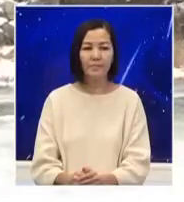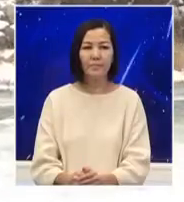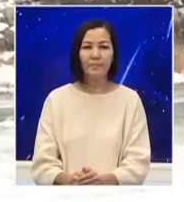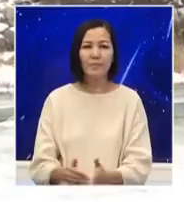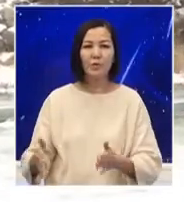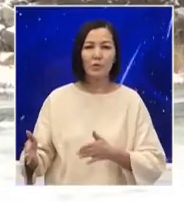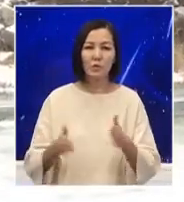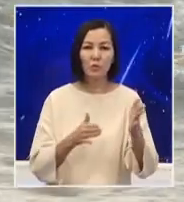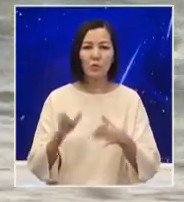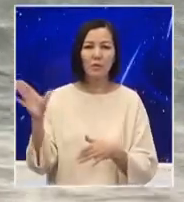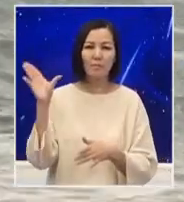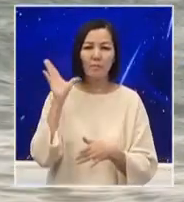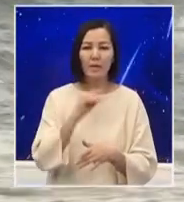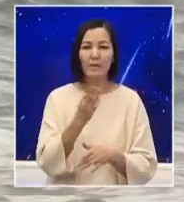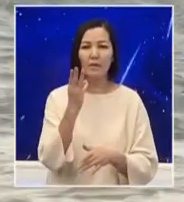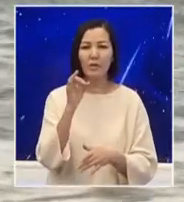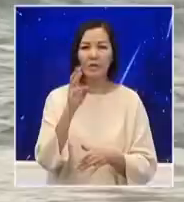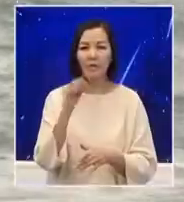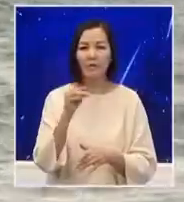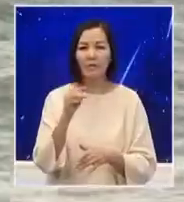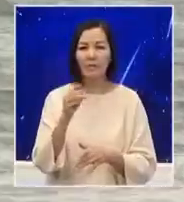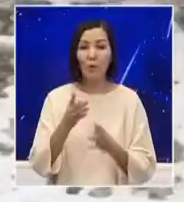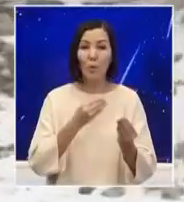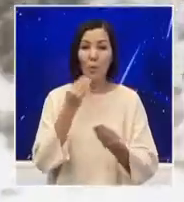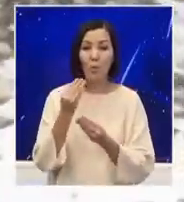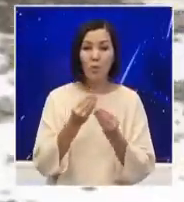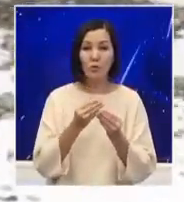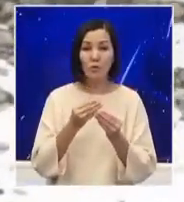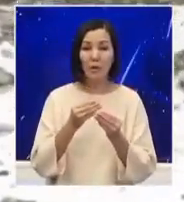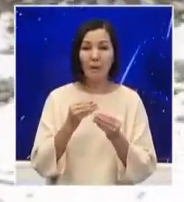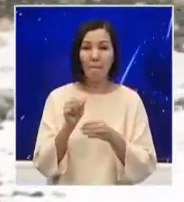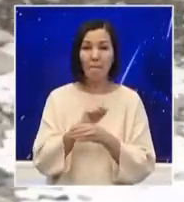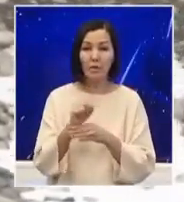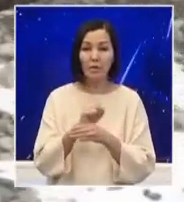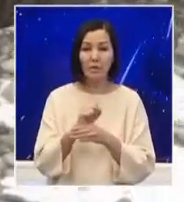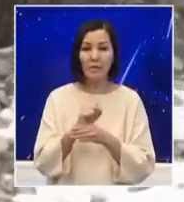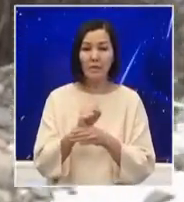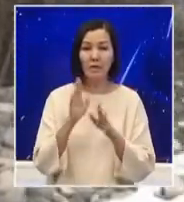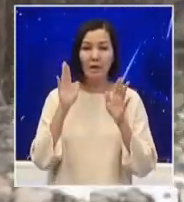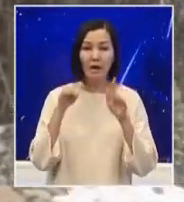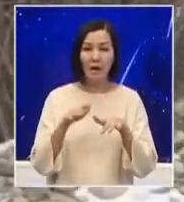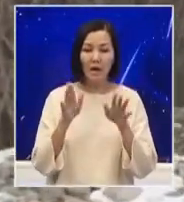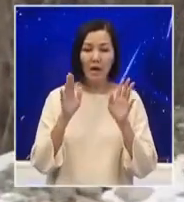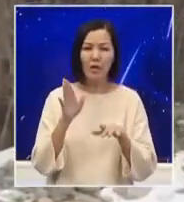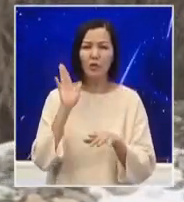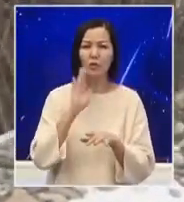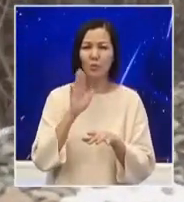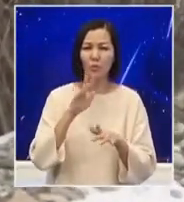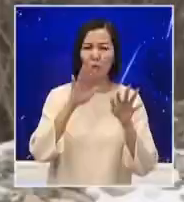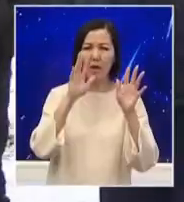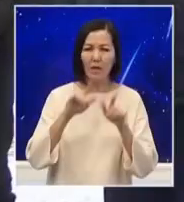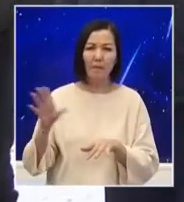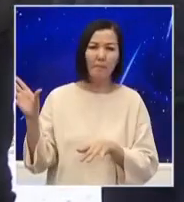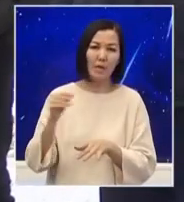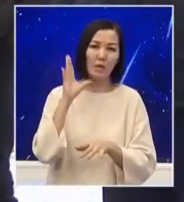Жол талғамайтын бұл көліктің аты шеріф. Бір қарағанда ойыншық сияқты. Алайда ол омбы қарды да жыралы беткейді де басып өтер қауқарғайы.